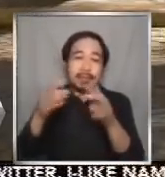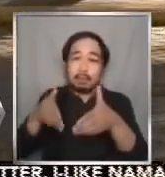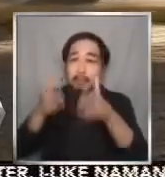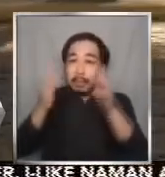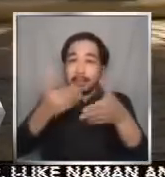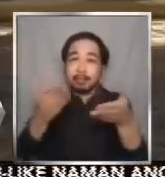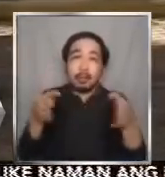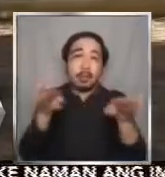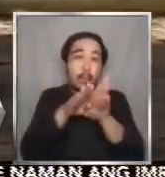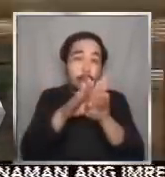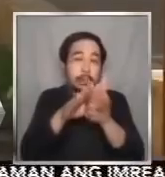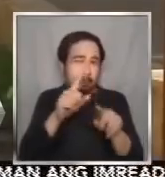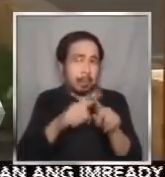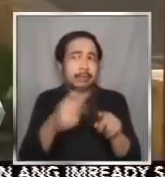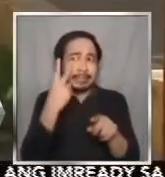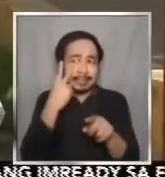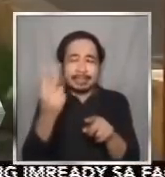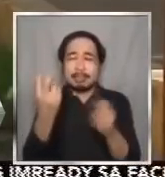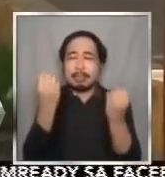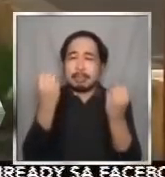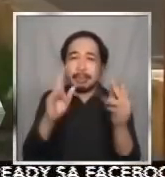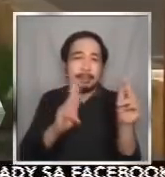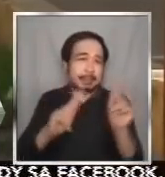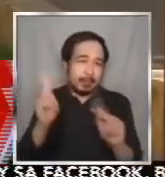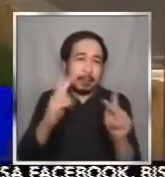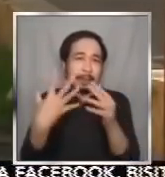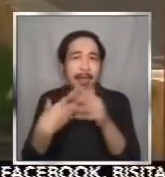kapansin-pansin na maraming tao sa kalye.